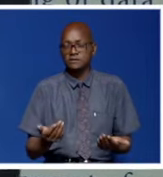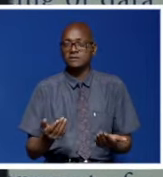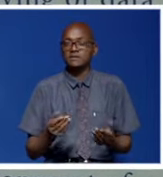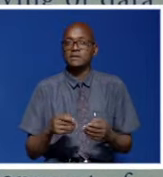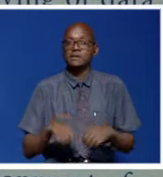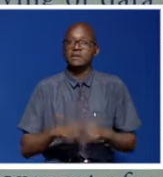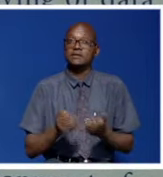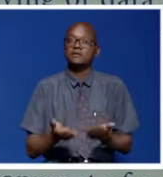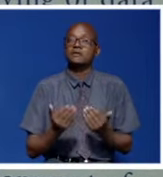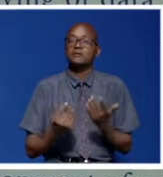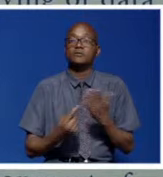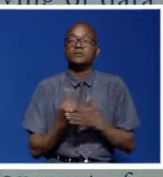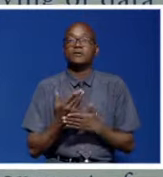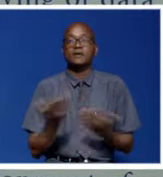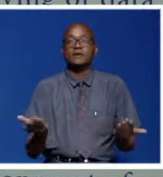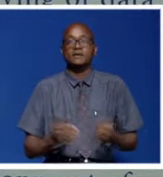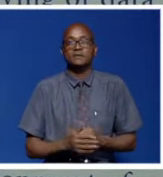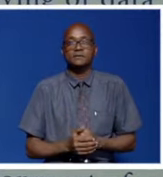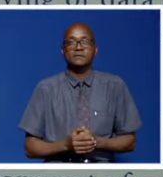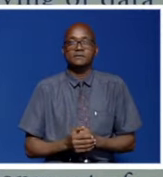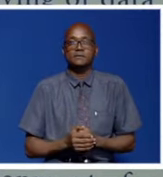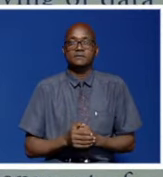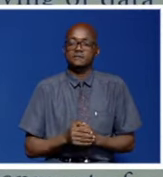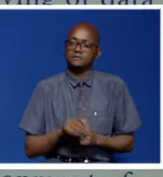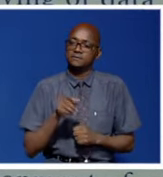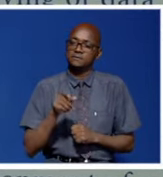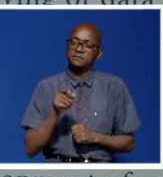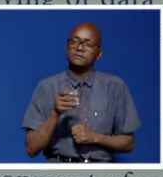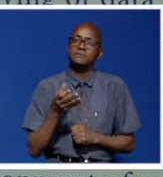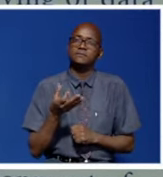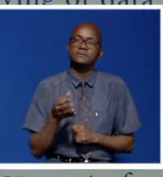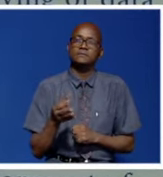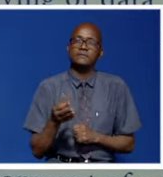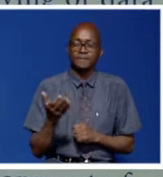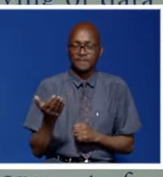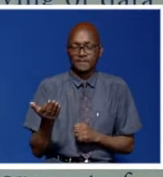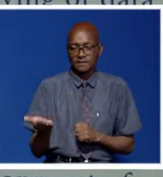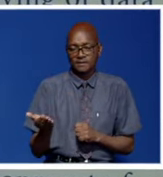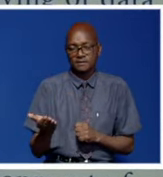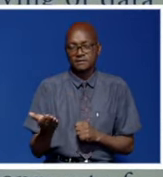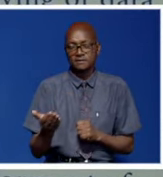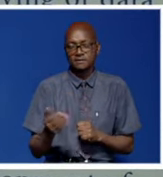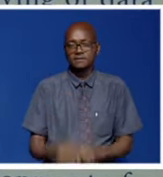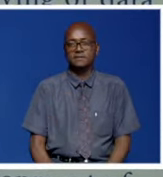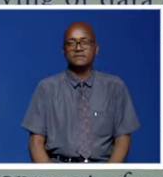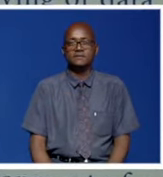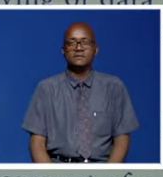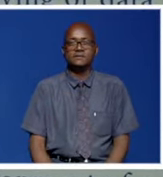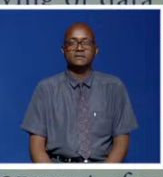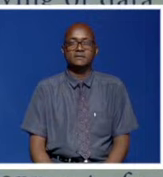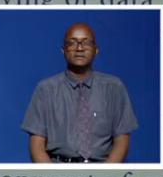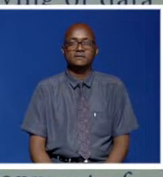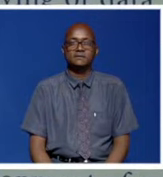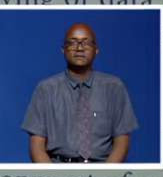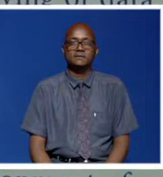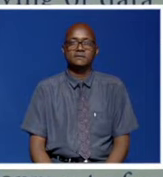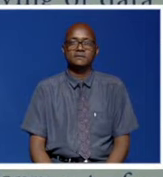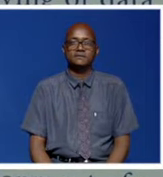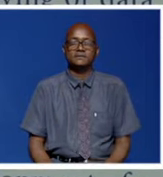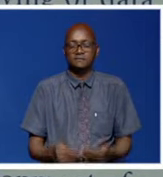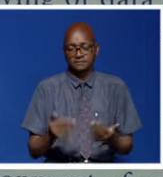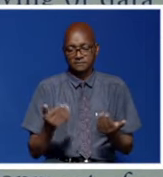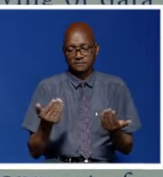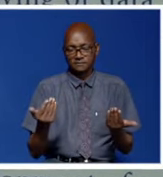katokea, unaweza kupata tetemeko la ardhi likaangusha majengo, pamoja na kwamba una maengineer na wataalamu wa majengo, unaweza kupata mvua nyingi zikanyesha kuliko kipimo